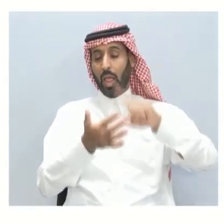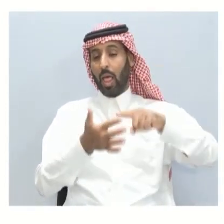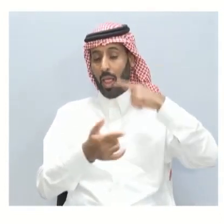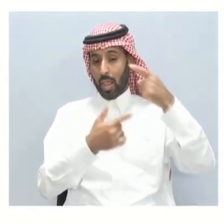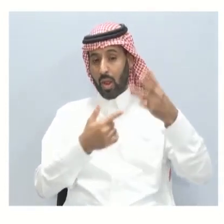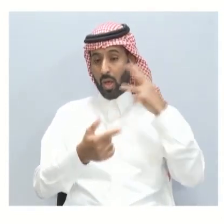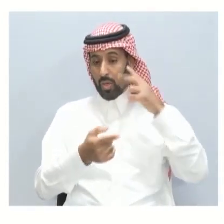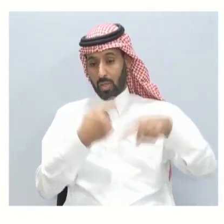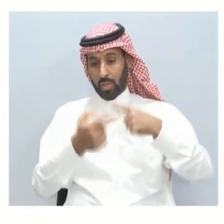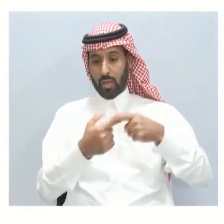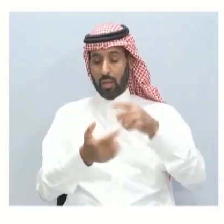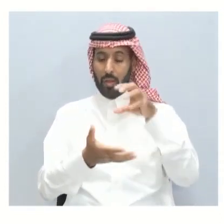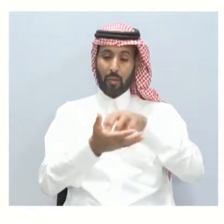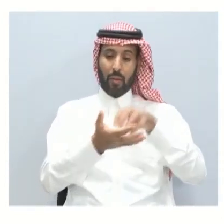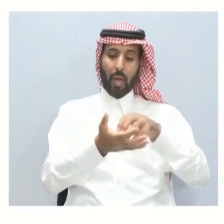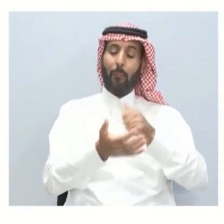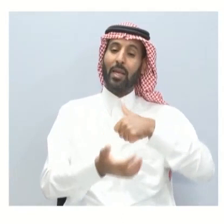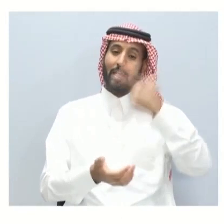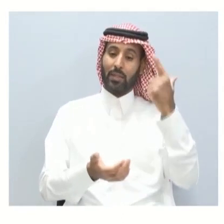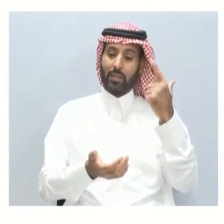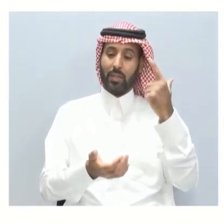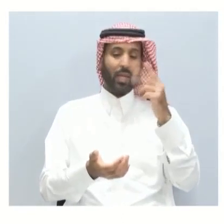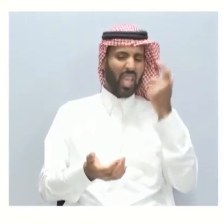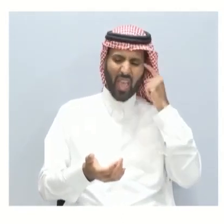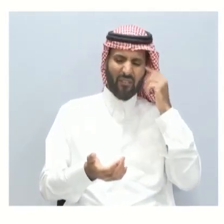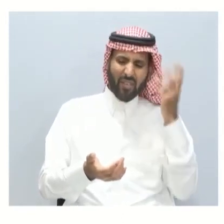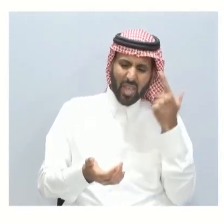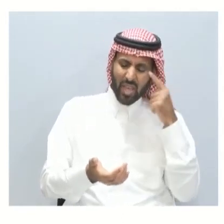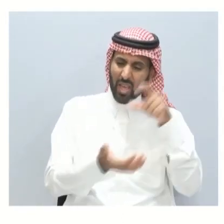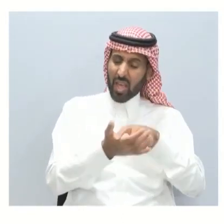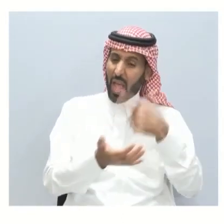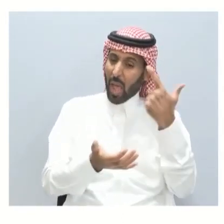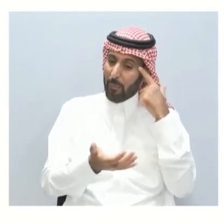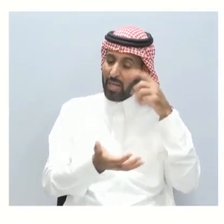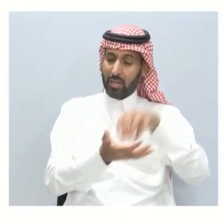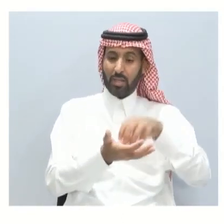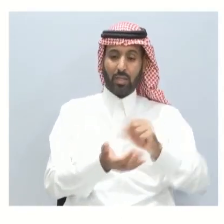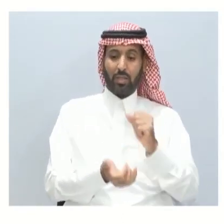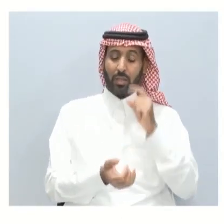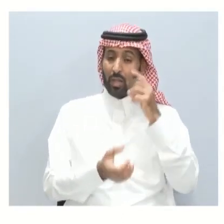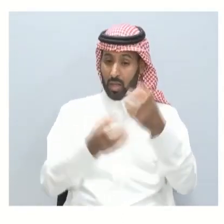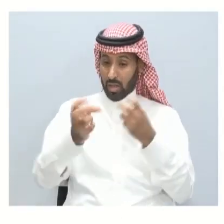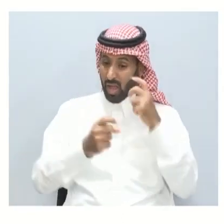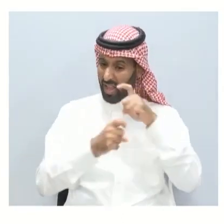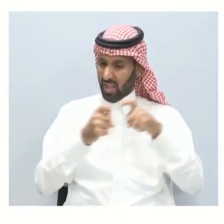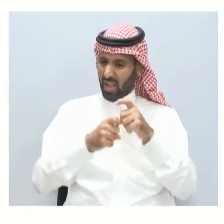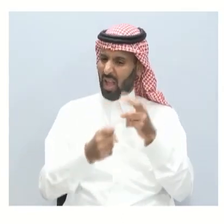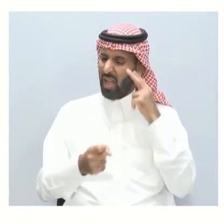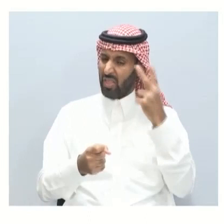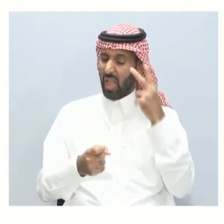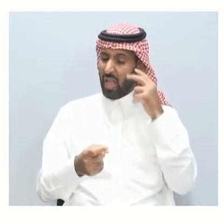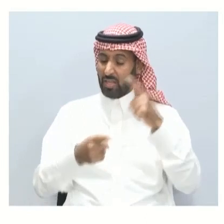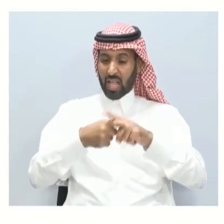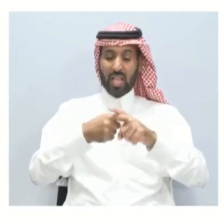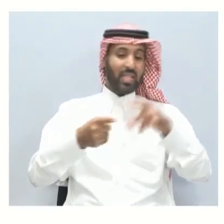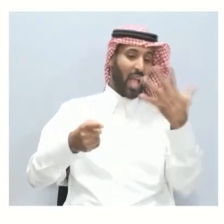الثالثه في المجموعه السابعه كيف عرفت انها في المجموعه السابعه اقوم بجمع الالكترونات التكافؤ اثنان وخمسه